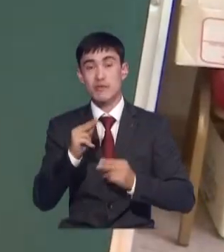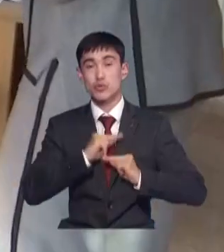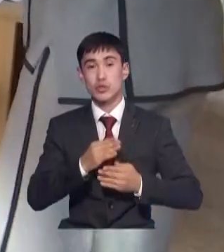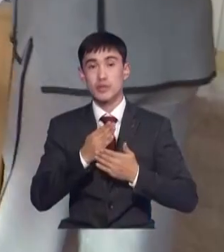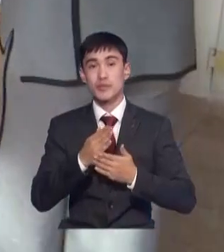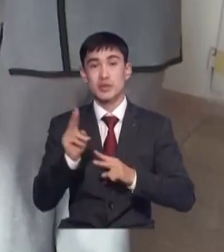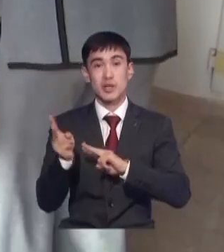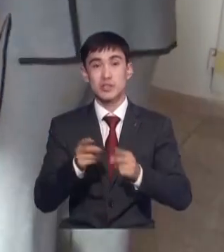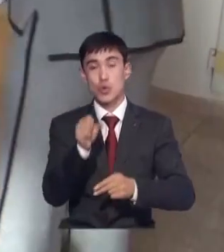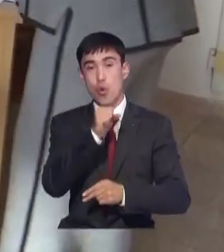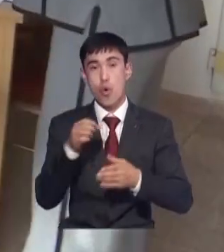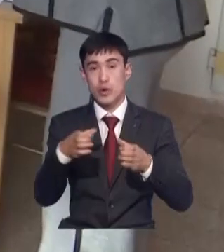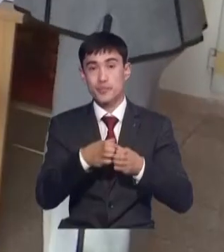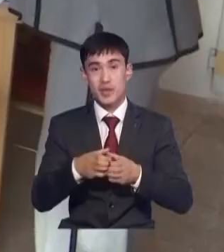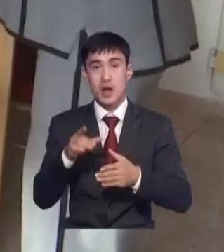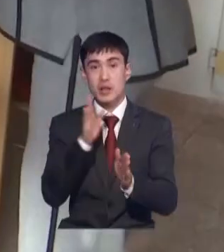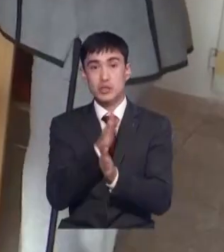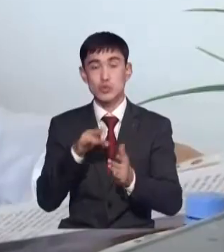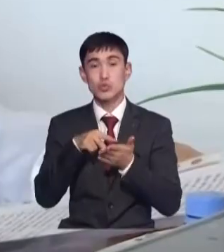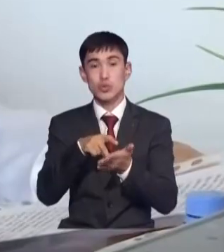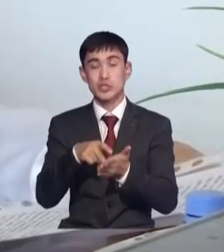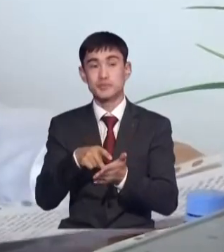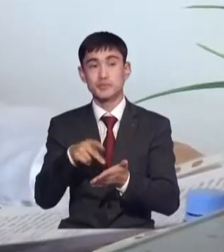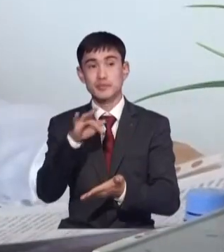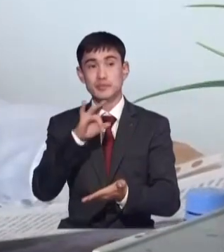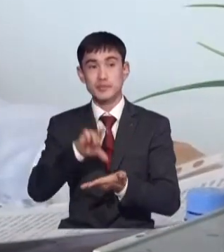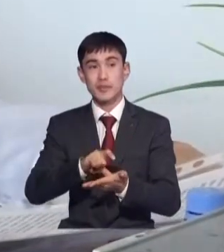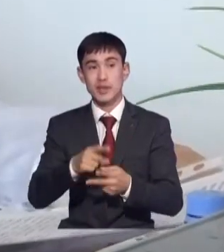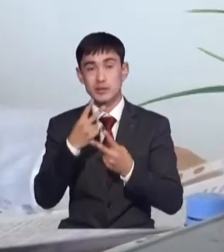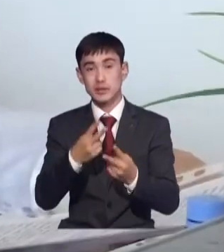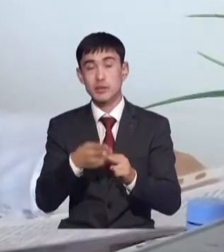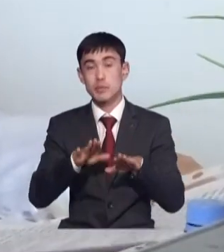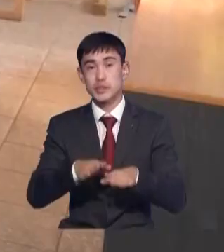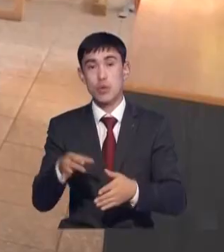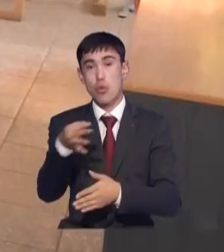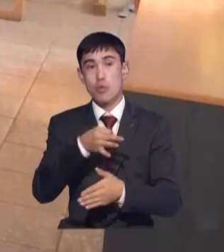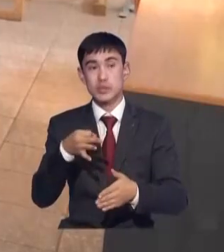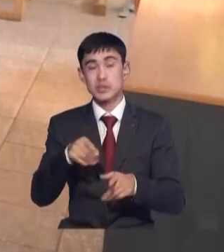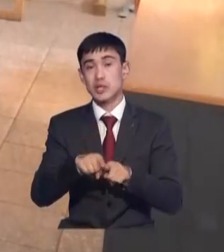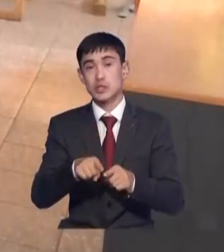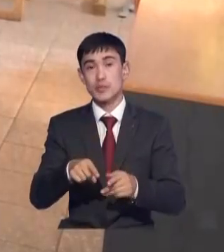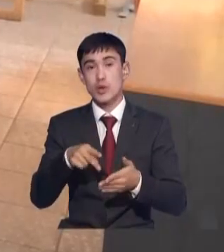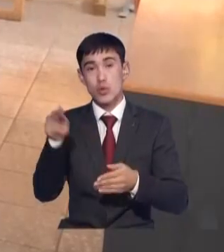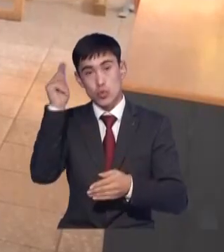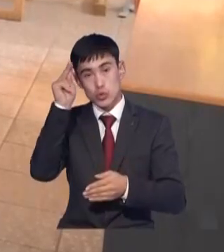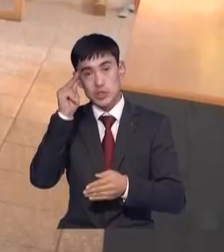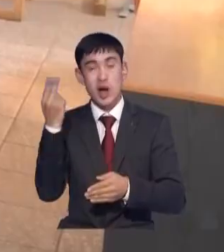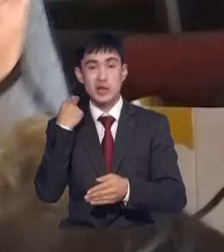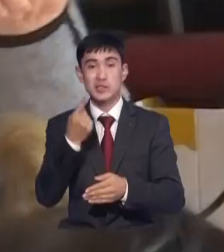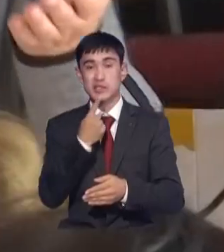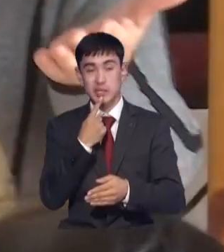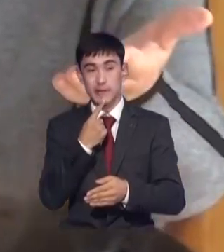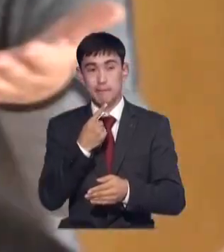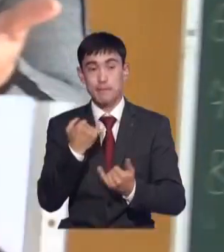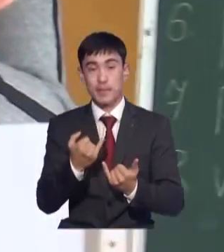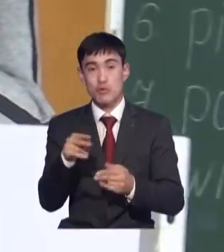трудотерапия, танцы, хор, экологический туризм, в рамках которого члены центра посещают значимые места области, а также курсы английского языка. К слову,